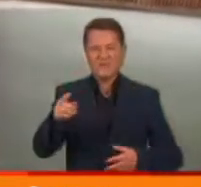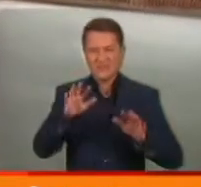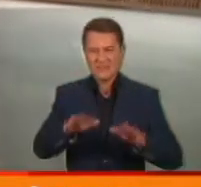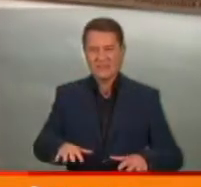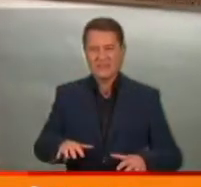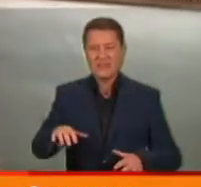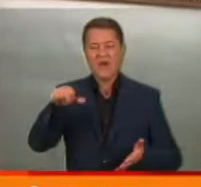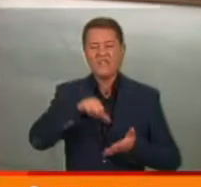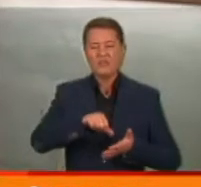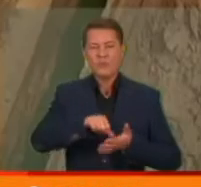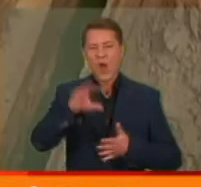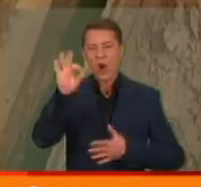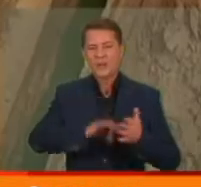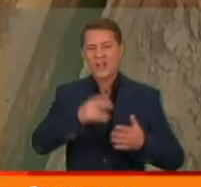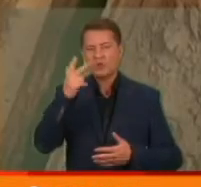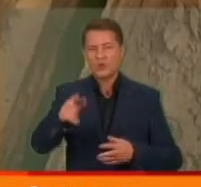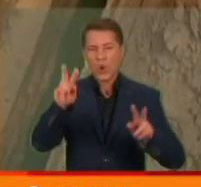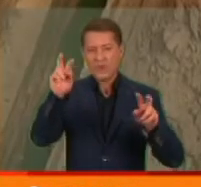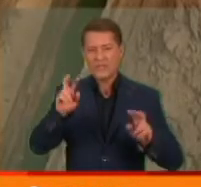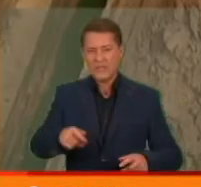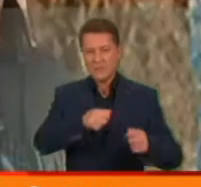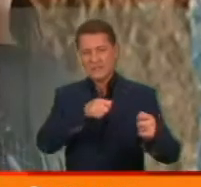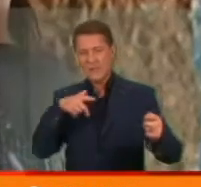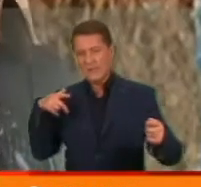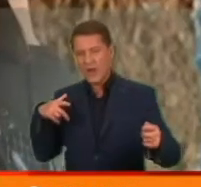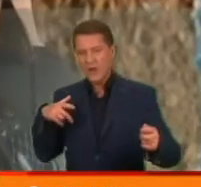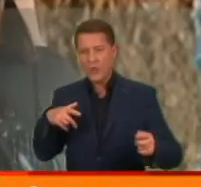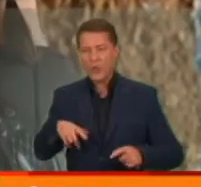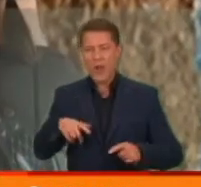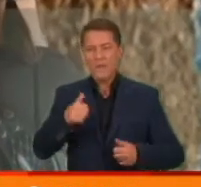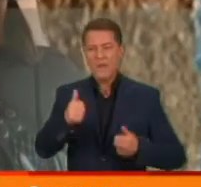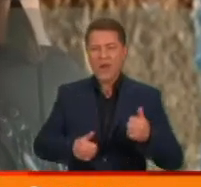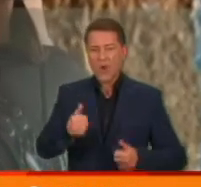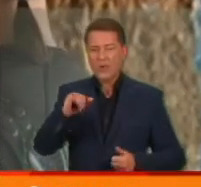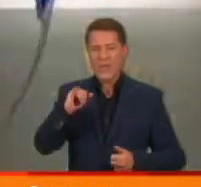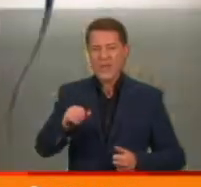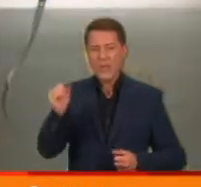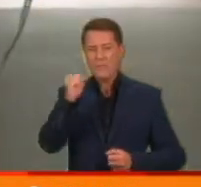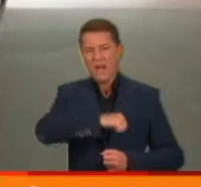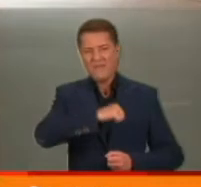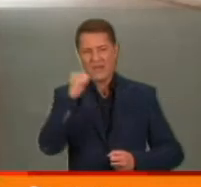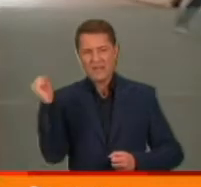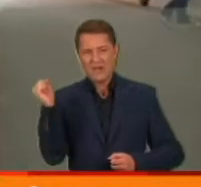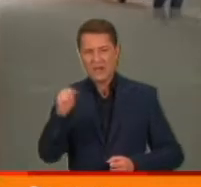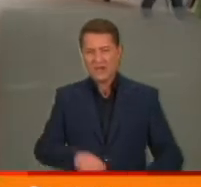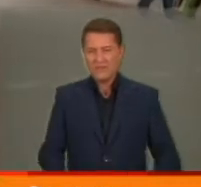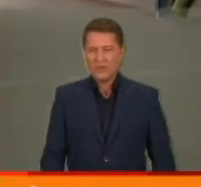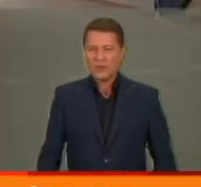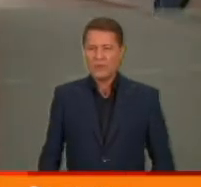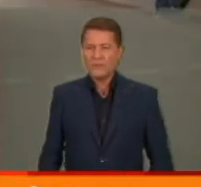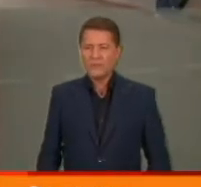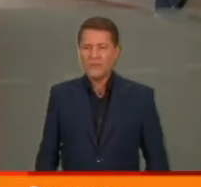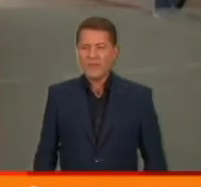Торонто дівчина виступатиме відразу у трьох дисциплінах – стрільба з лука, на велоперегонах та в пауерліфтингу. Це силове триборство.